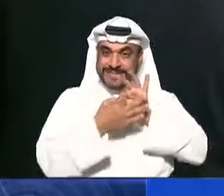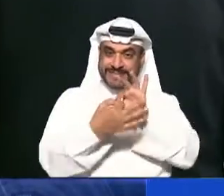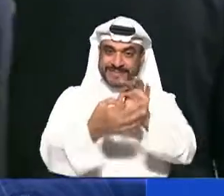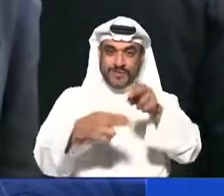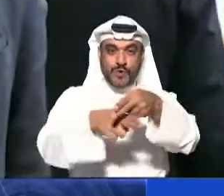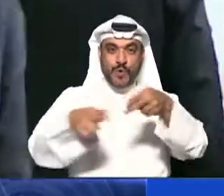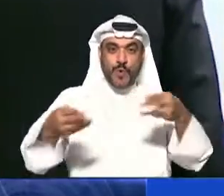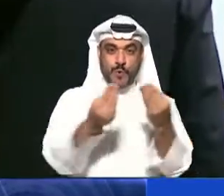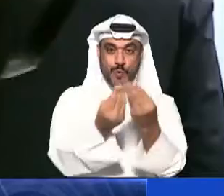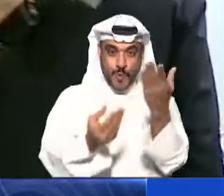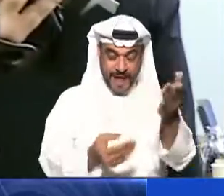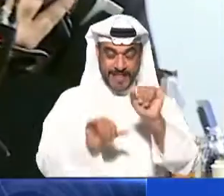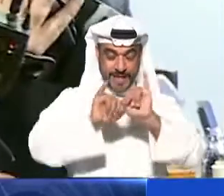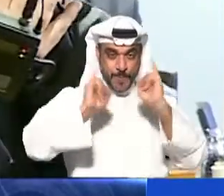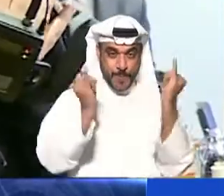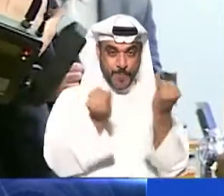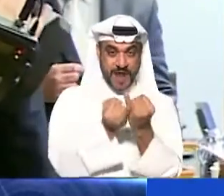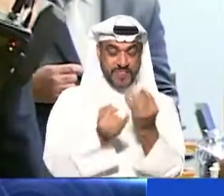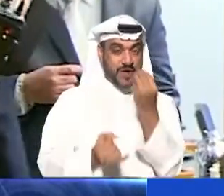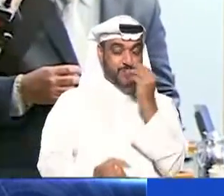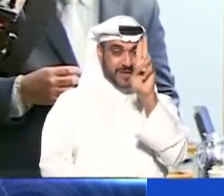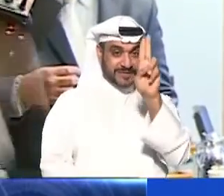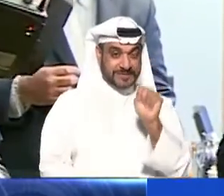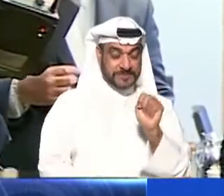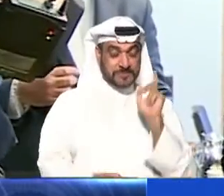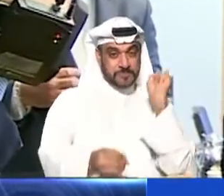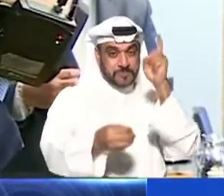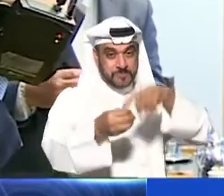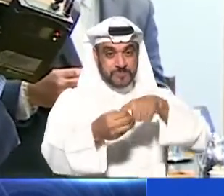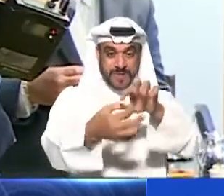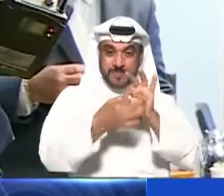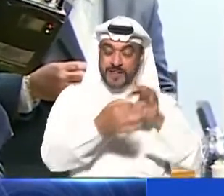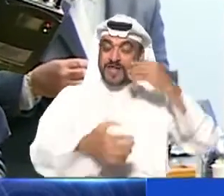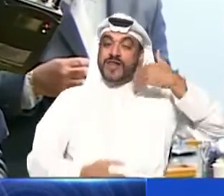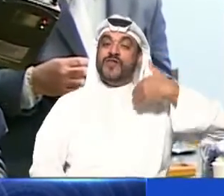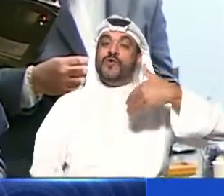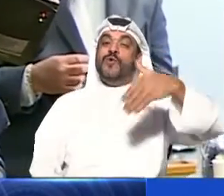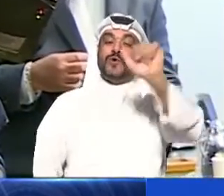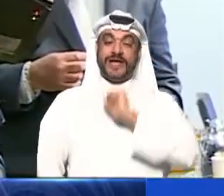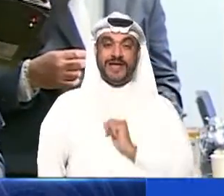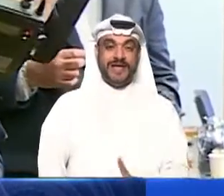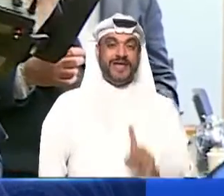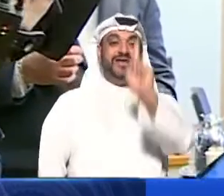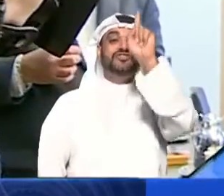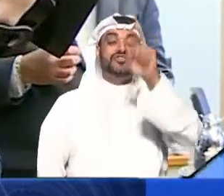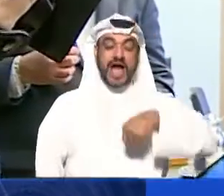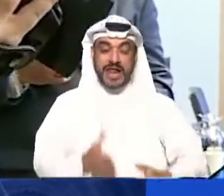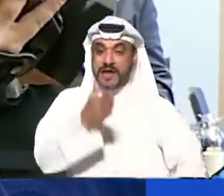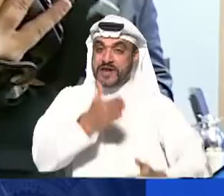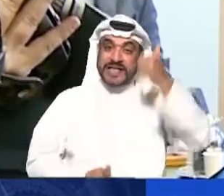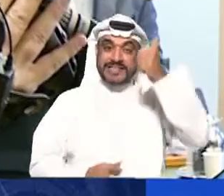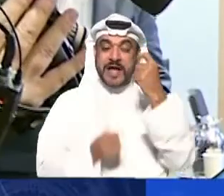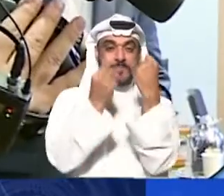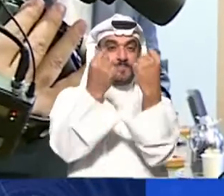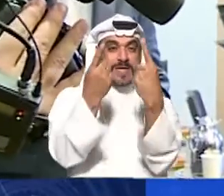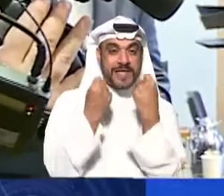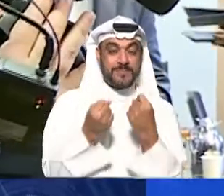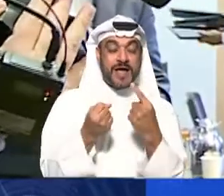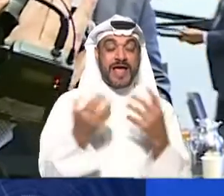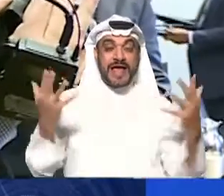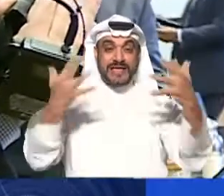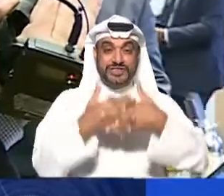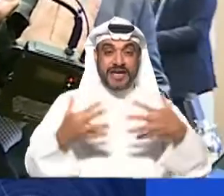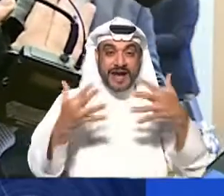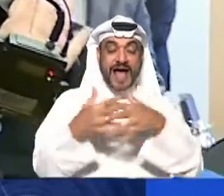Kuwait. منظمة الفاو تتمتع بتعاون وثيق وطويل الأمد مع الكويت، وستحقق المنظمة نجاحا مثمرا من خلال إنشاء هذا